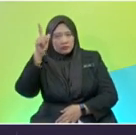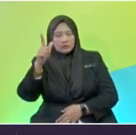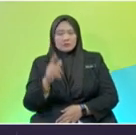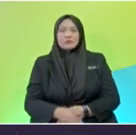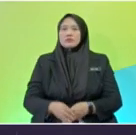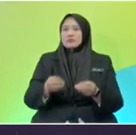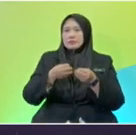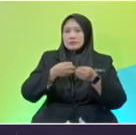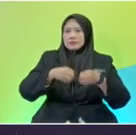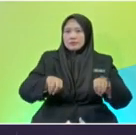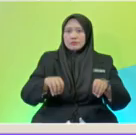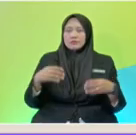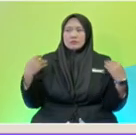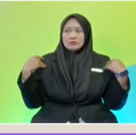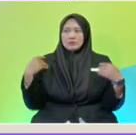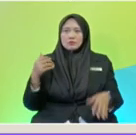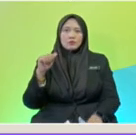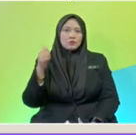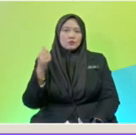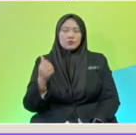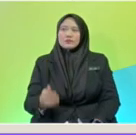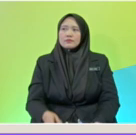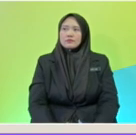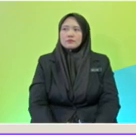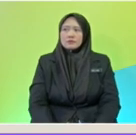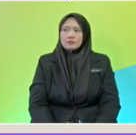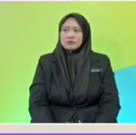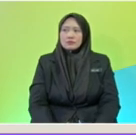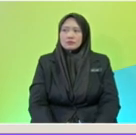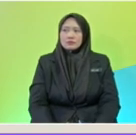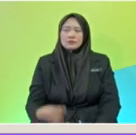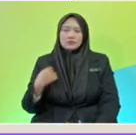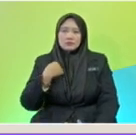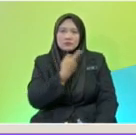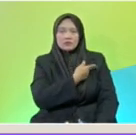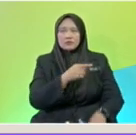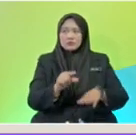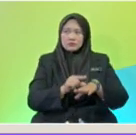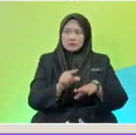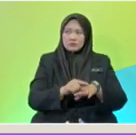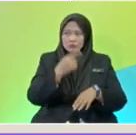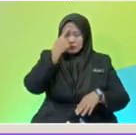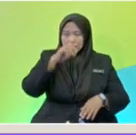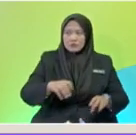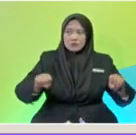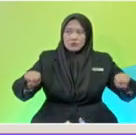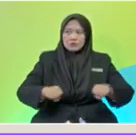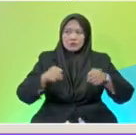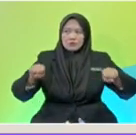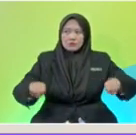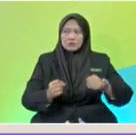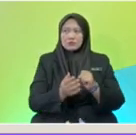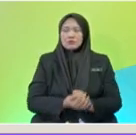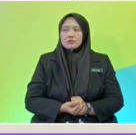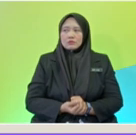ini ada 10 ya Nah telurnya dari 10 kemudian kita naik guna untuk masak telur dada Oke